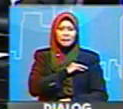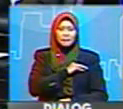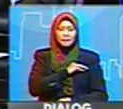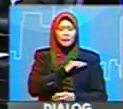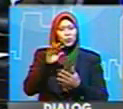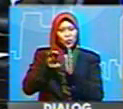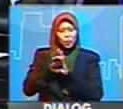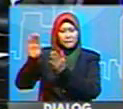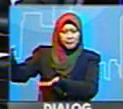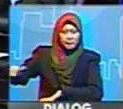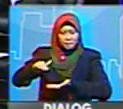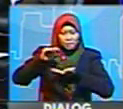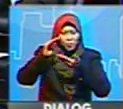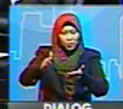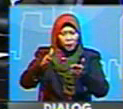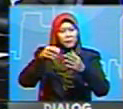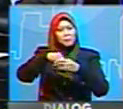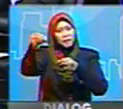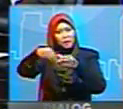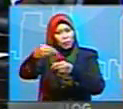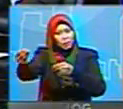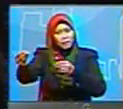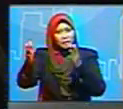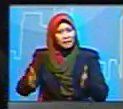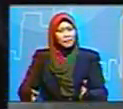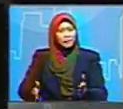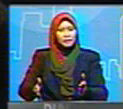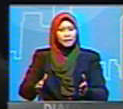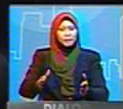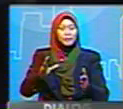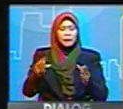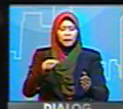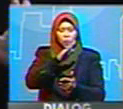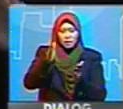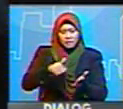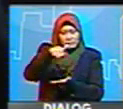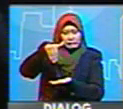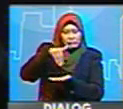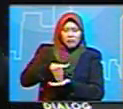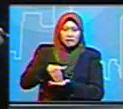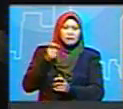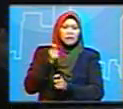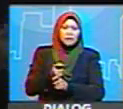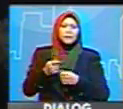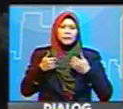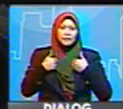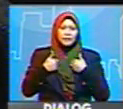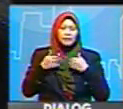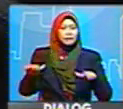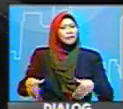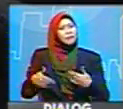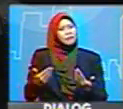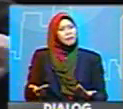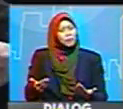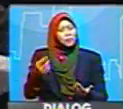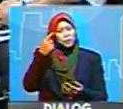pemborong pengeluar malah orang tengah itu sendiri sentiasa berada Jadi mungkin formasi secara keseluruhannya dalam usaha